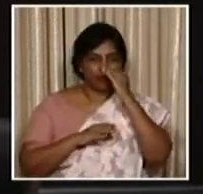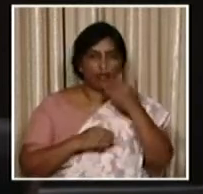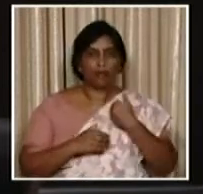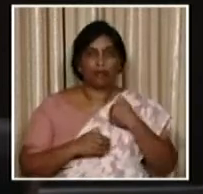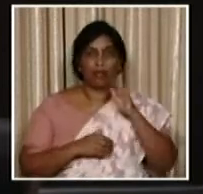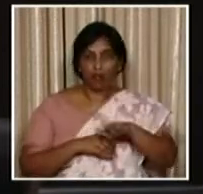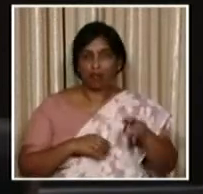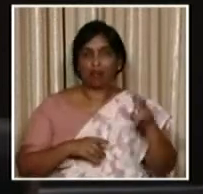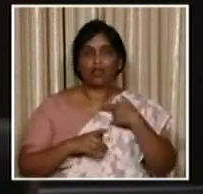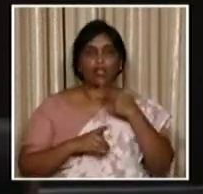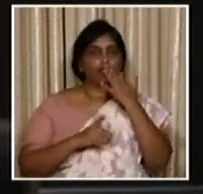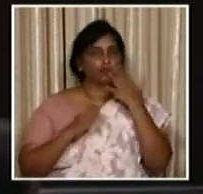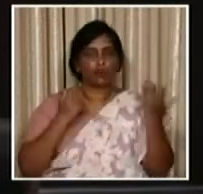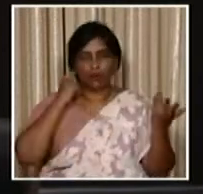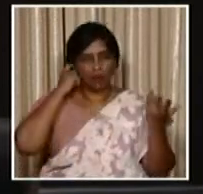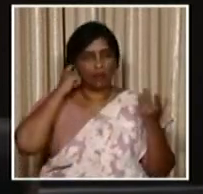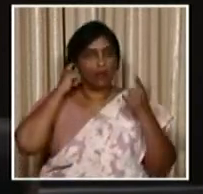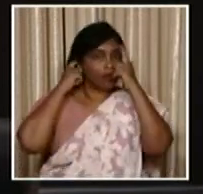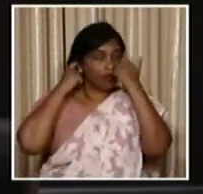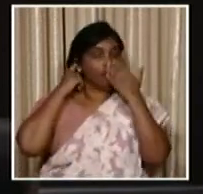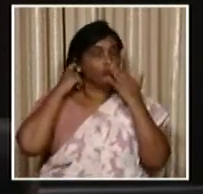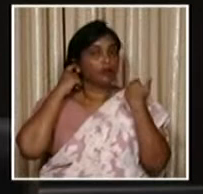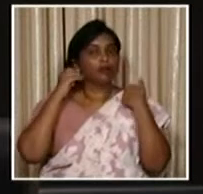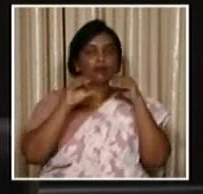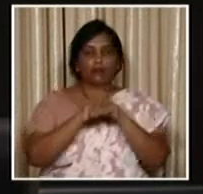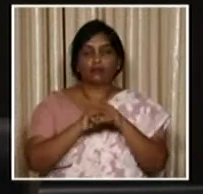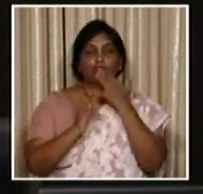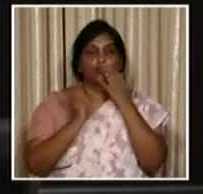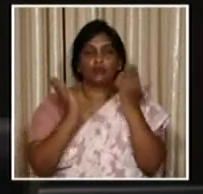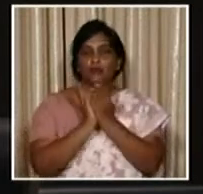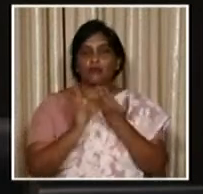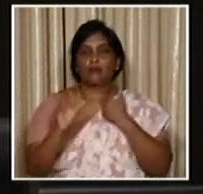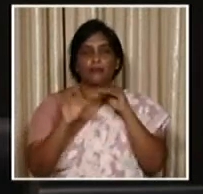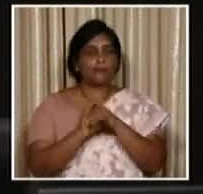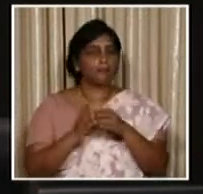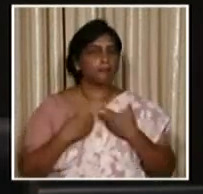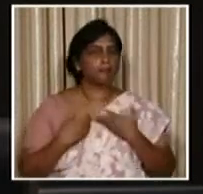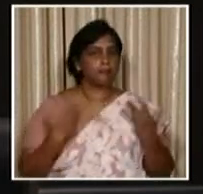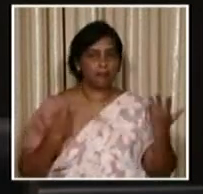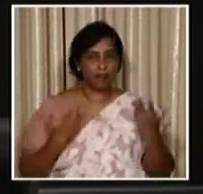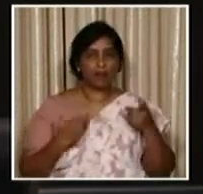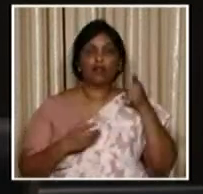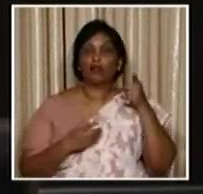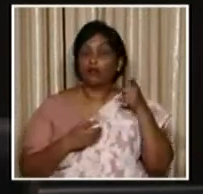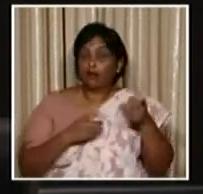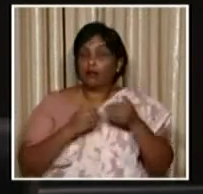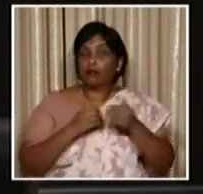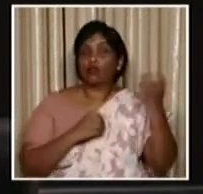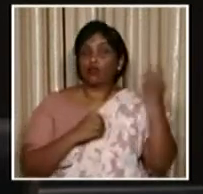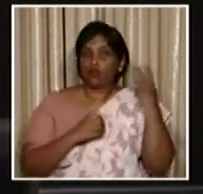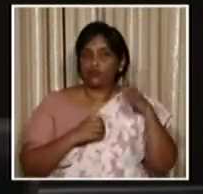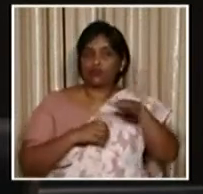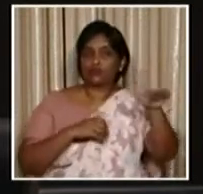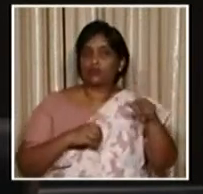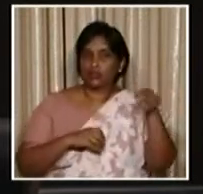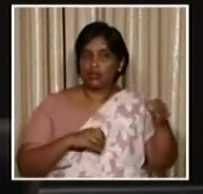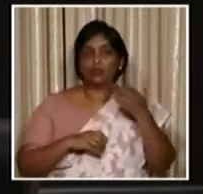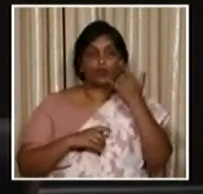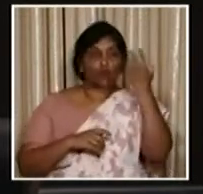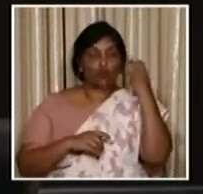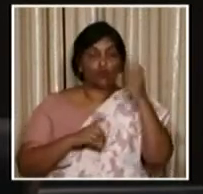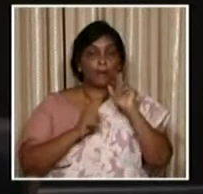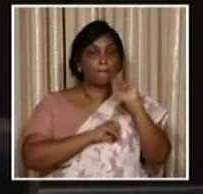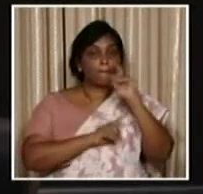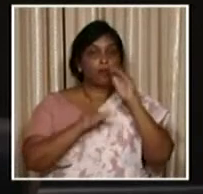මගේ දරුවන්ට අද පාසල් නැහැ කතෝලික පාසල් වල මගේ දරුවන්ට ඉගෙන ගන්න පුළුවන් කමක් නැහැ ඒ තත්ත්වෙම මුස්ලිම් ප්‍රජාවගේ මුස්ලිම්